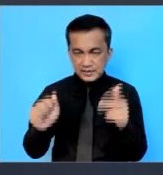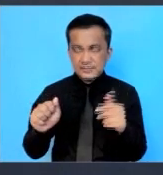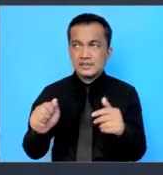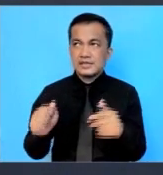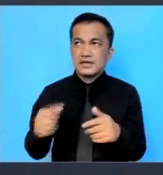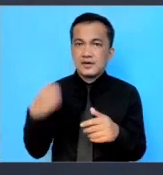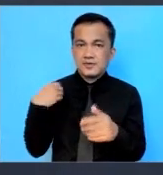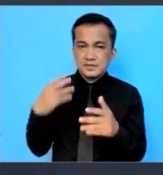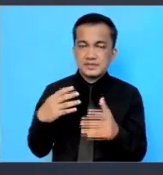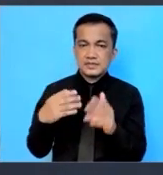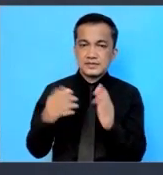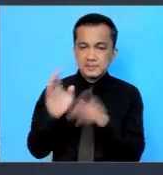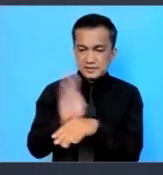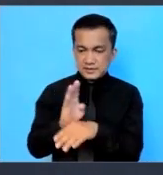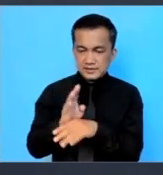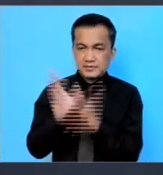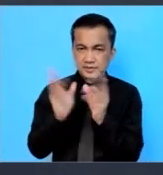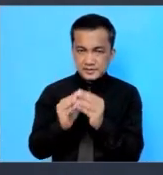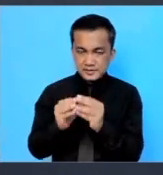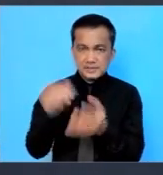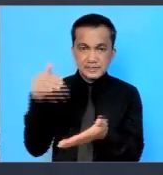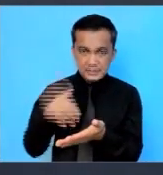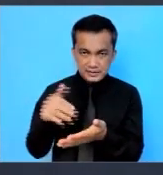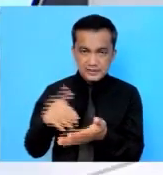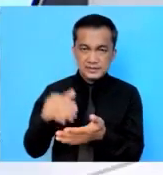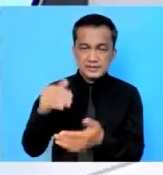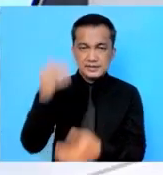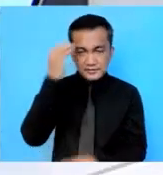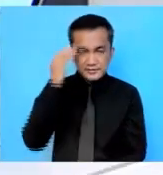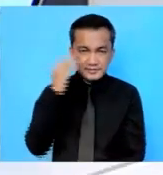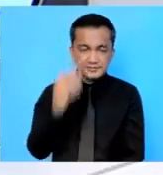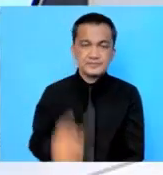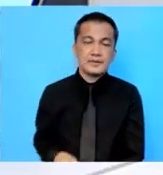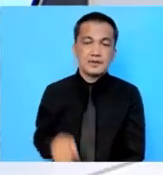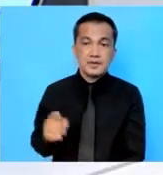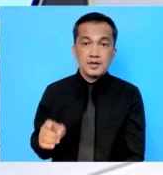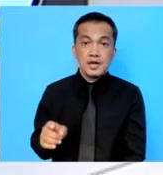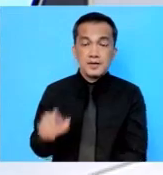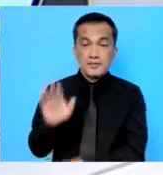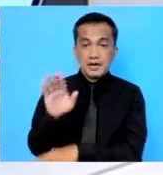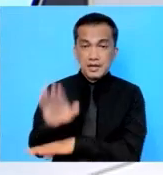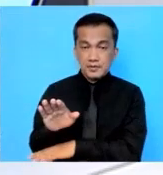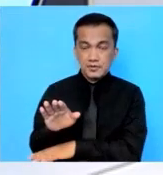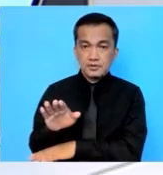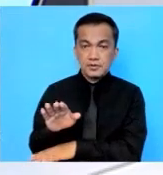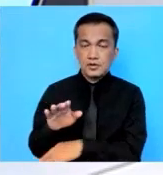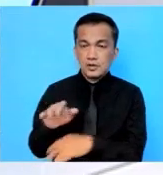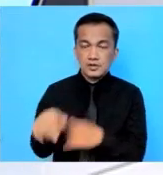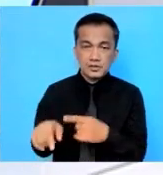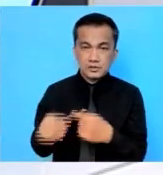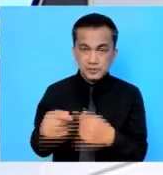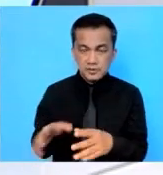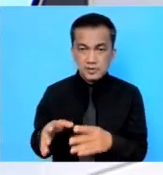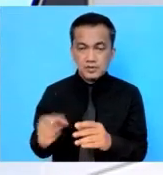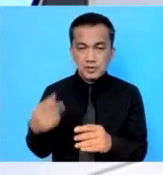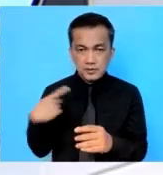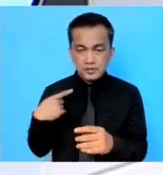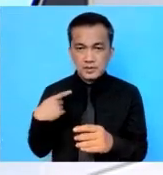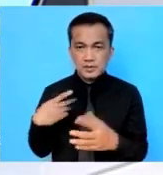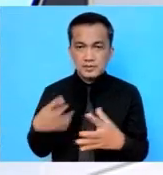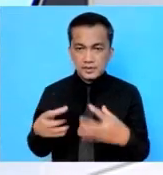official business, conference at studies sa South Korea. At pag nakumpleto na lahat ng yun, makakatanggap ka na ng